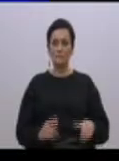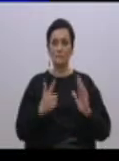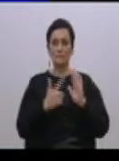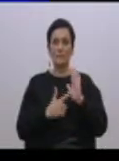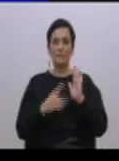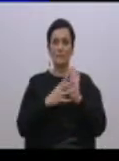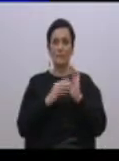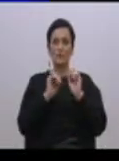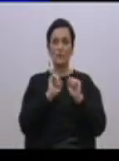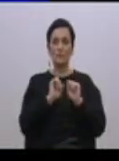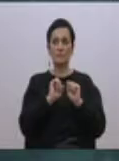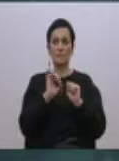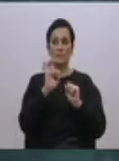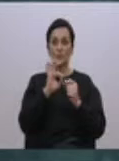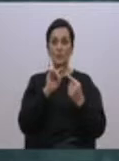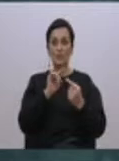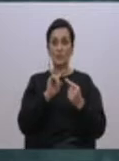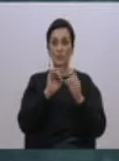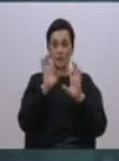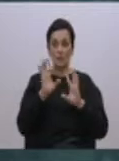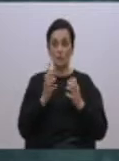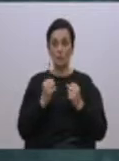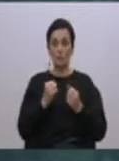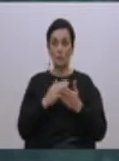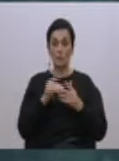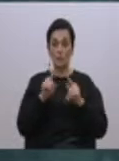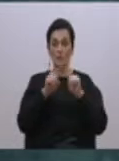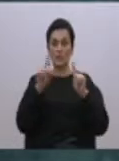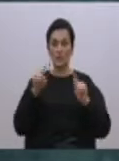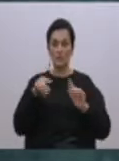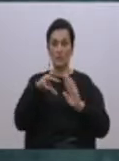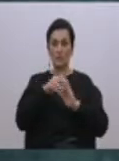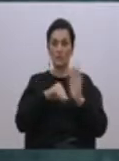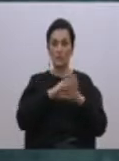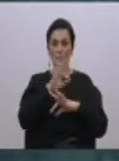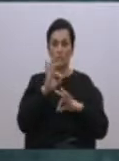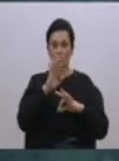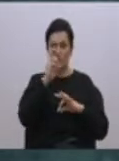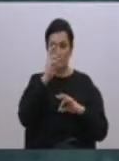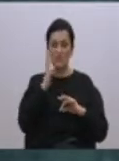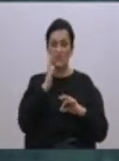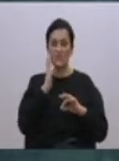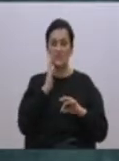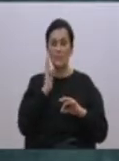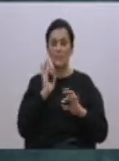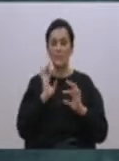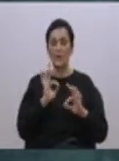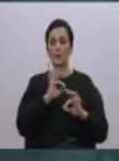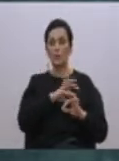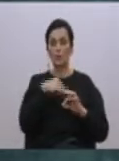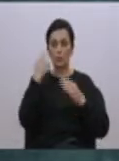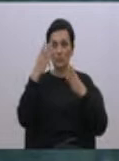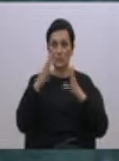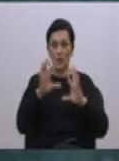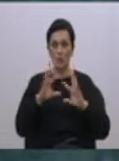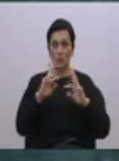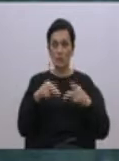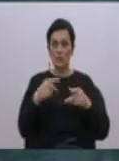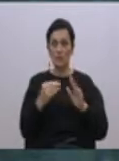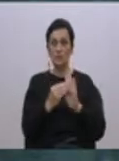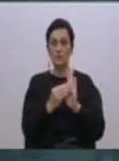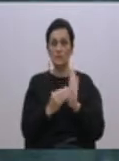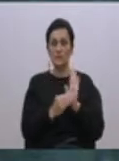Samozat schramete mochen, nu-i naamdegi, canonii mirebulia. Am o epachet și emuale proiecte, sagero samorții urdului pirebis și sahel canonii și ulebis și stau